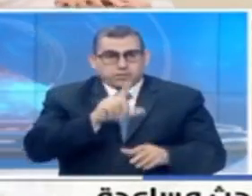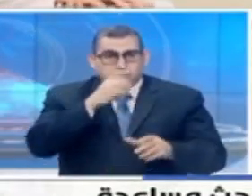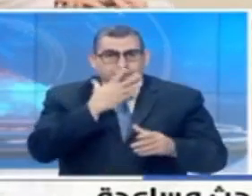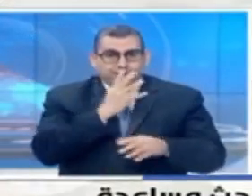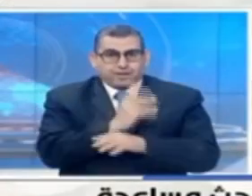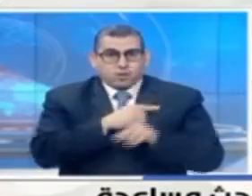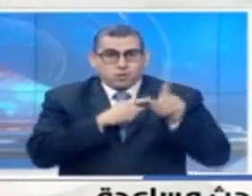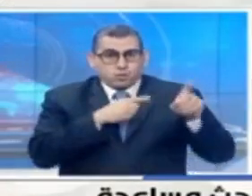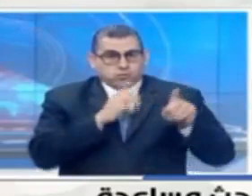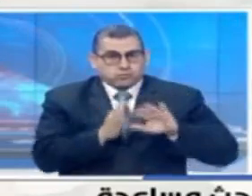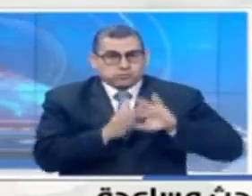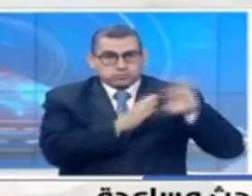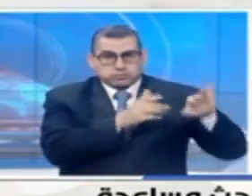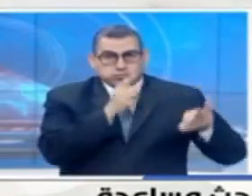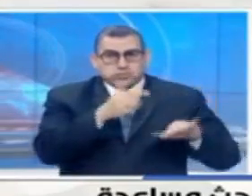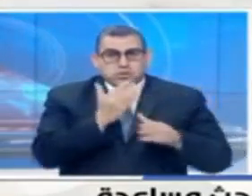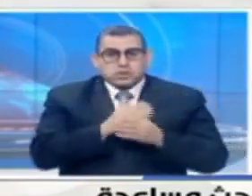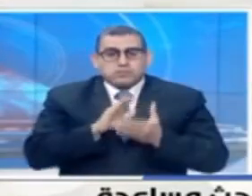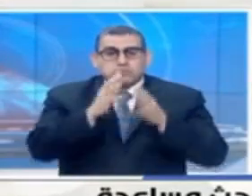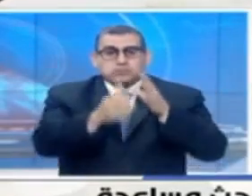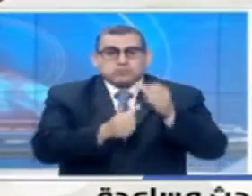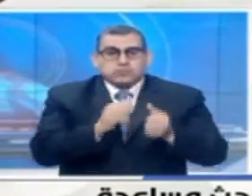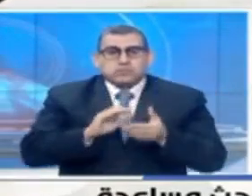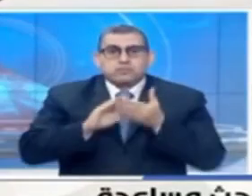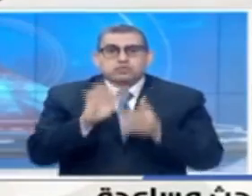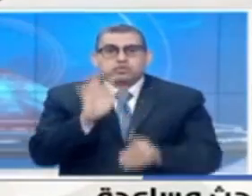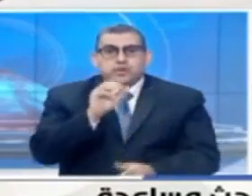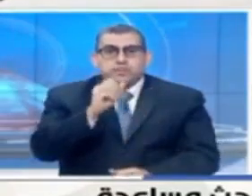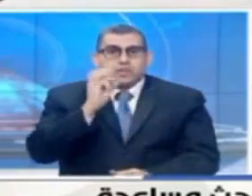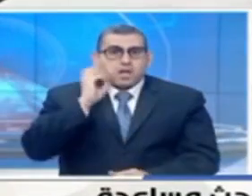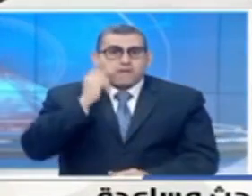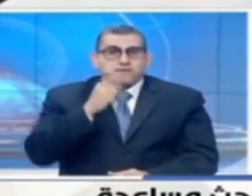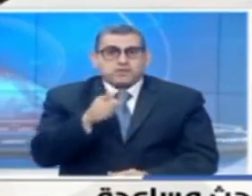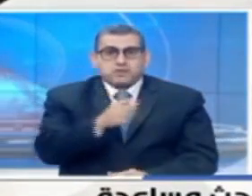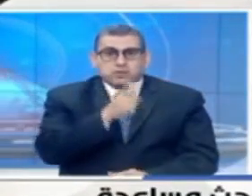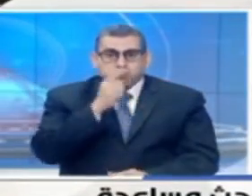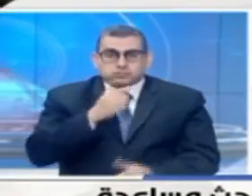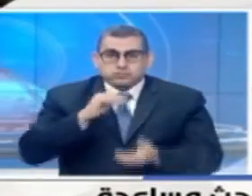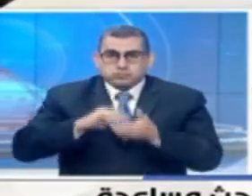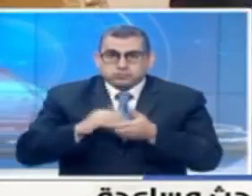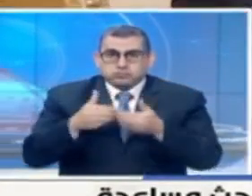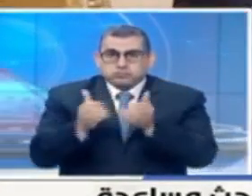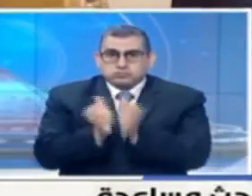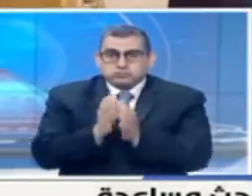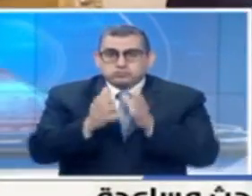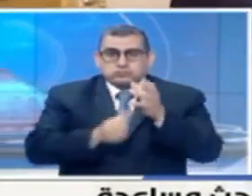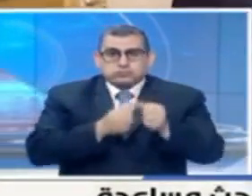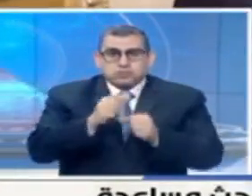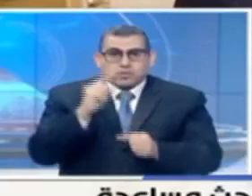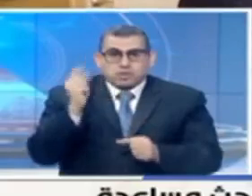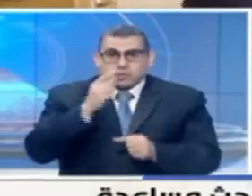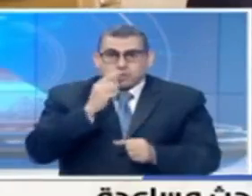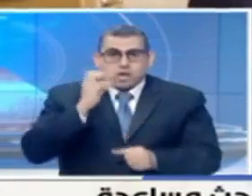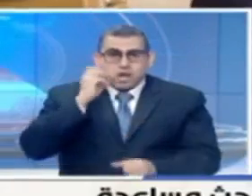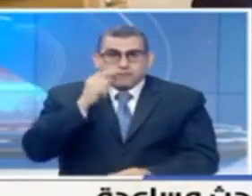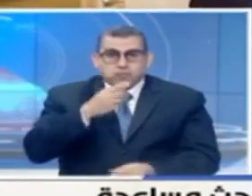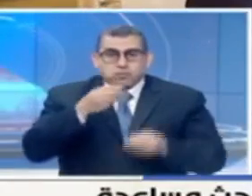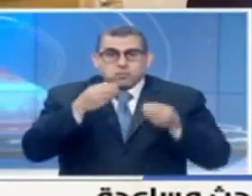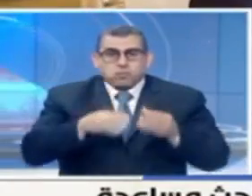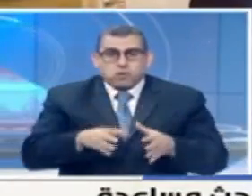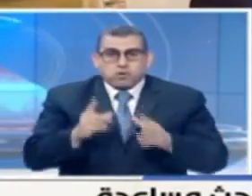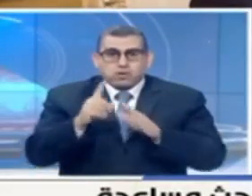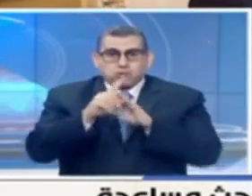طالبان، لكنه محاولة لمد يد العون إلى الشعب الأفغاني. ووفقا لمنظمات الإغاثة الدولية فإن أفغانستان تواجه